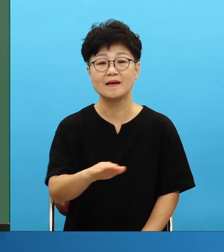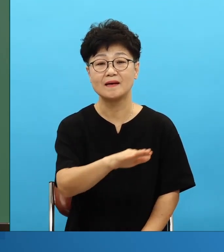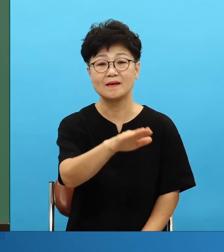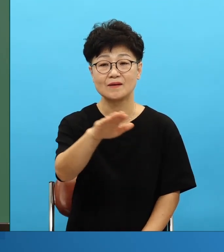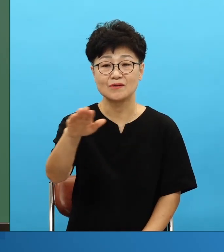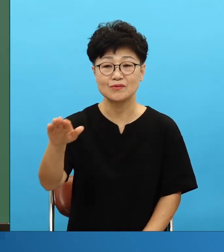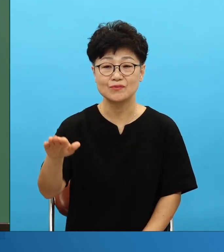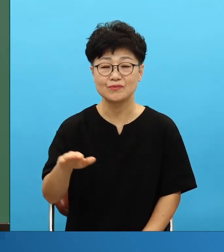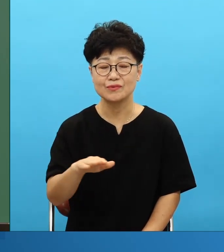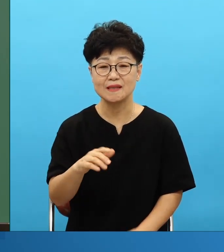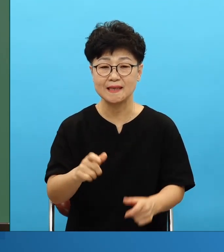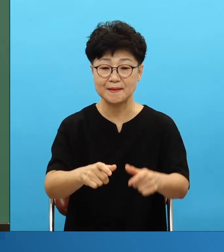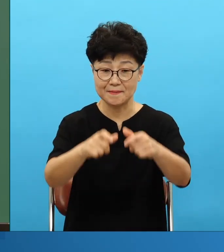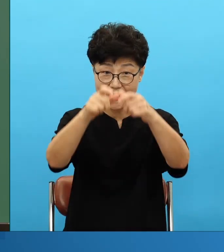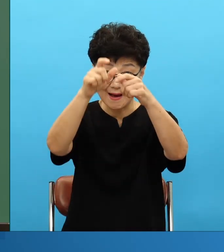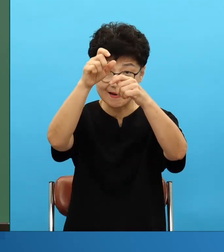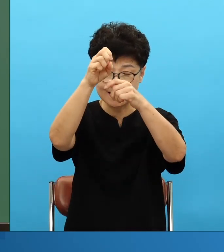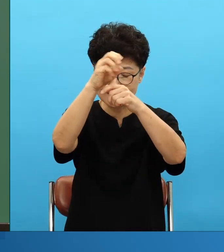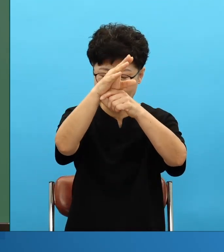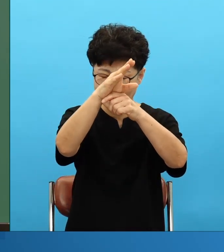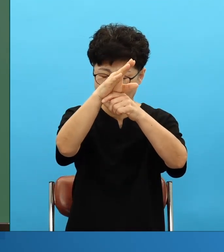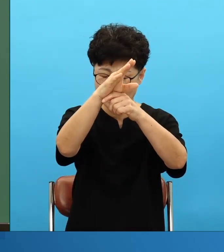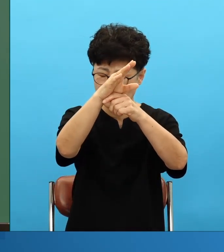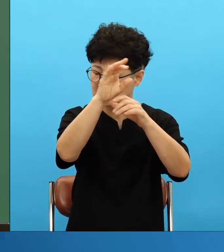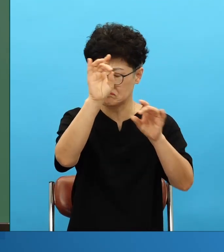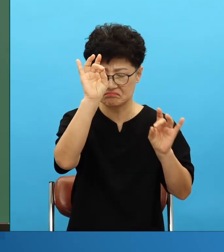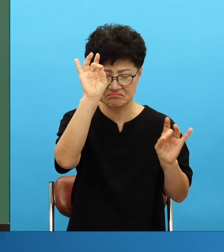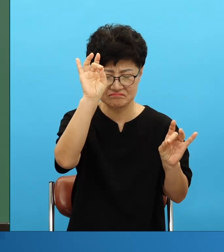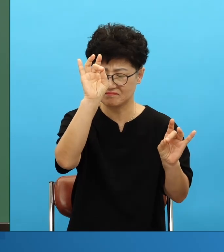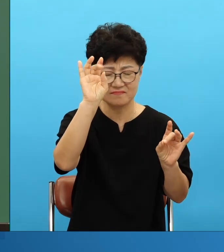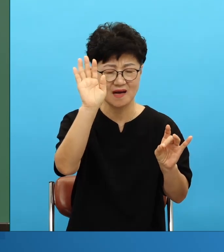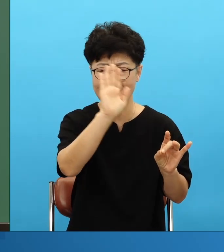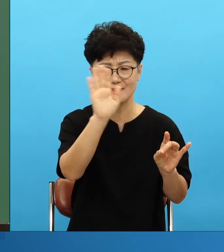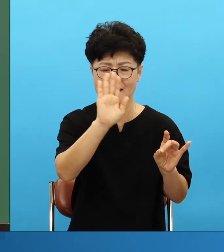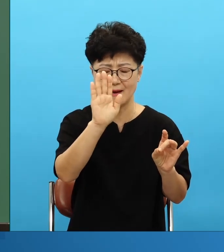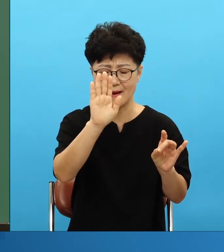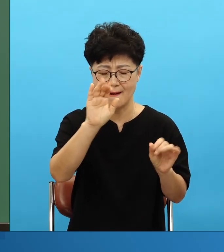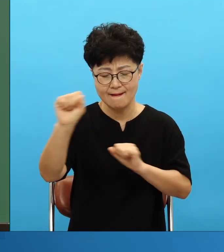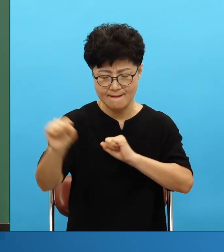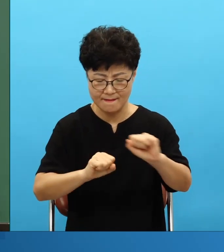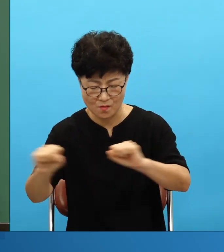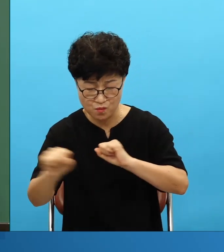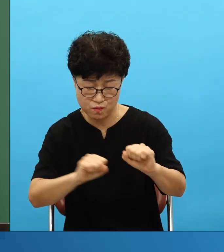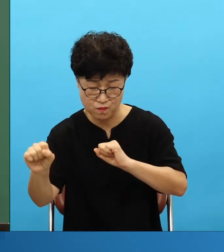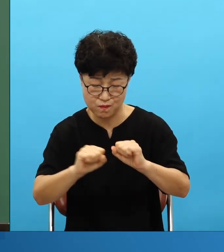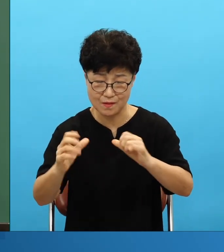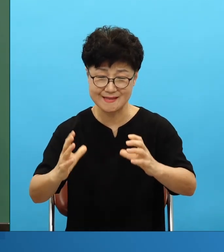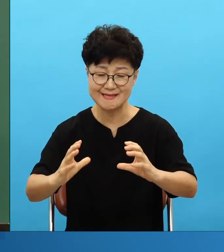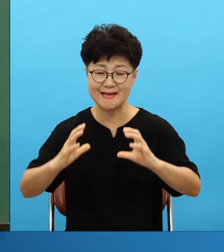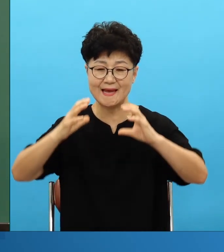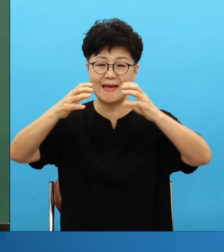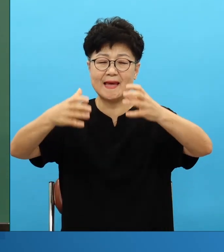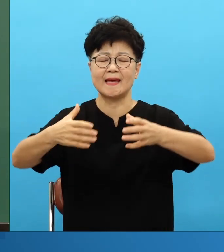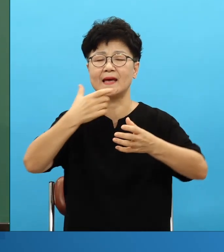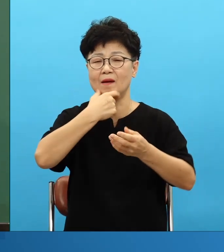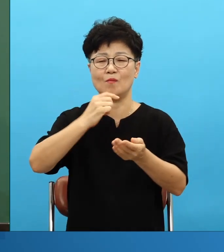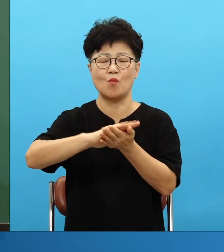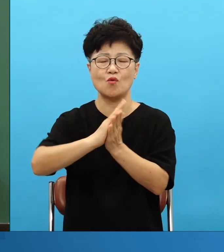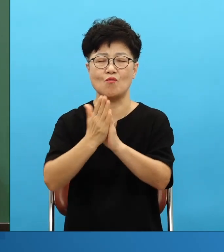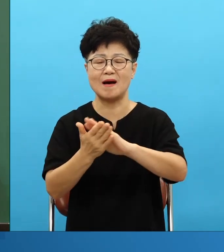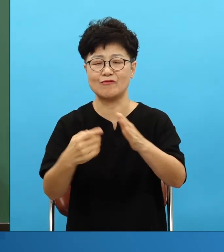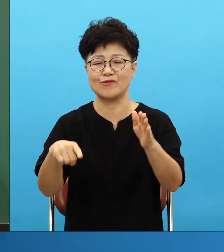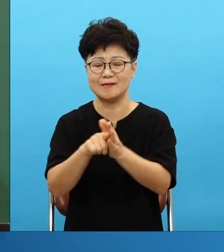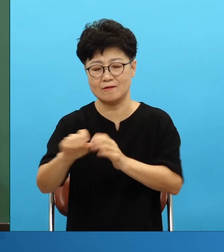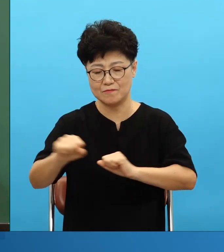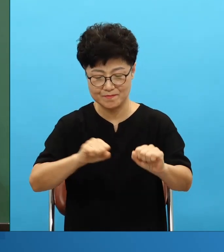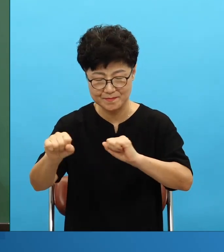가만히 있는 망대가 아닙니다. 세계 보고만 움직이는 망대입니다. And our partisan isn't a partisan that sits still. It does world evangelization. It's moving. So the